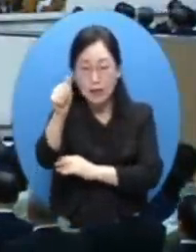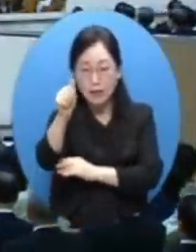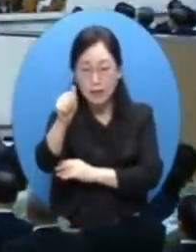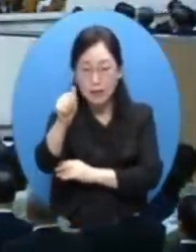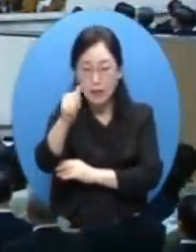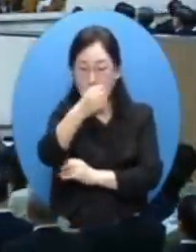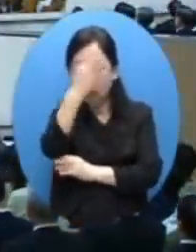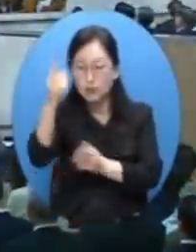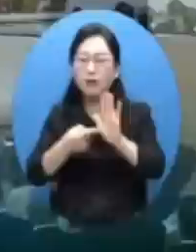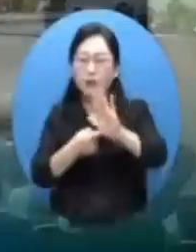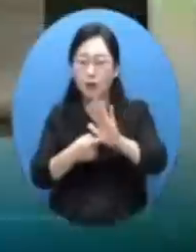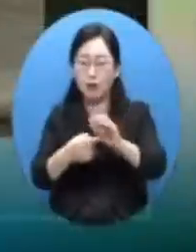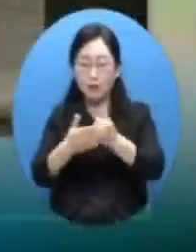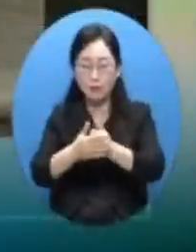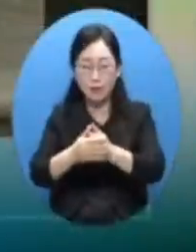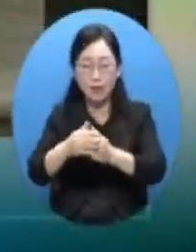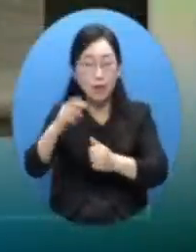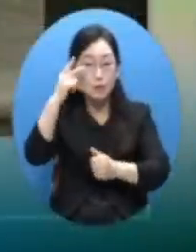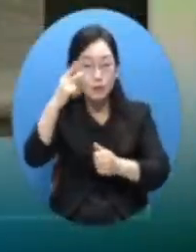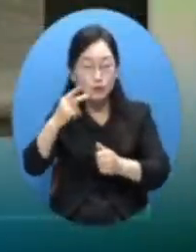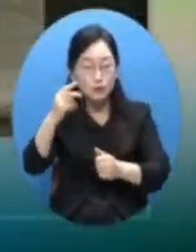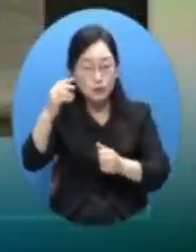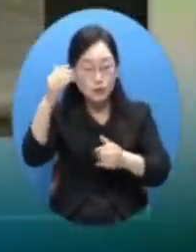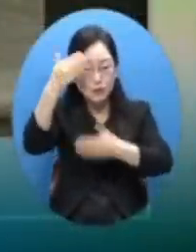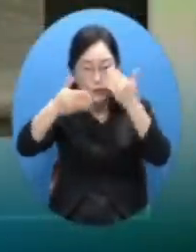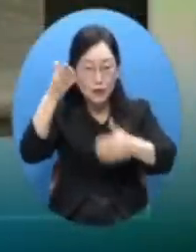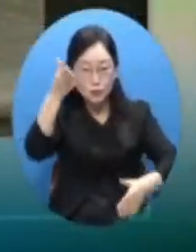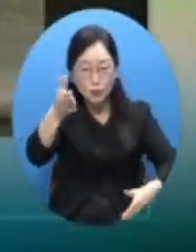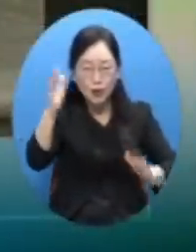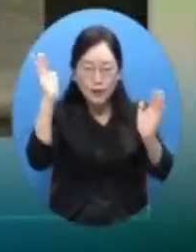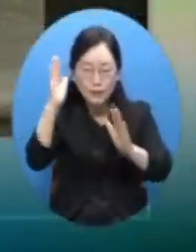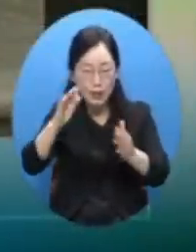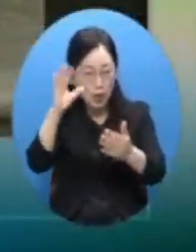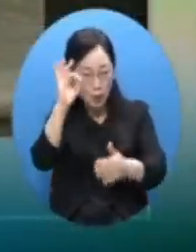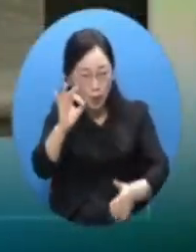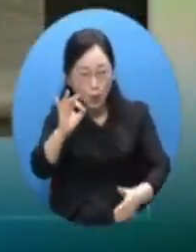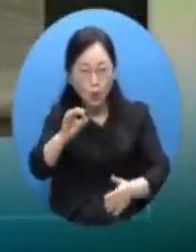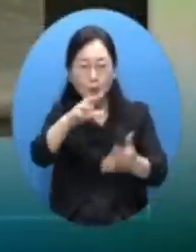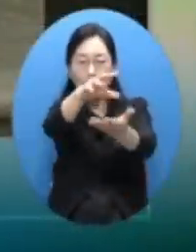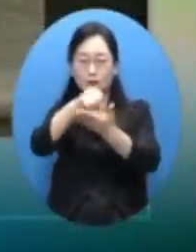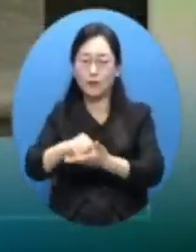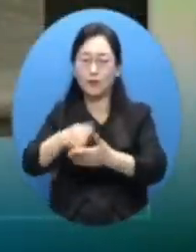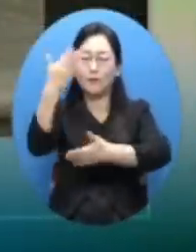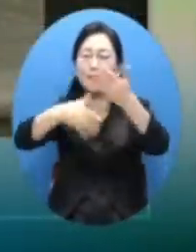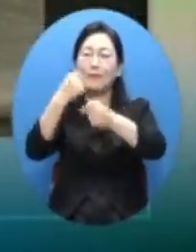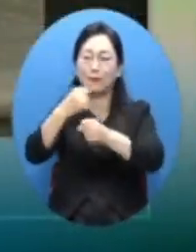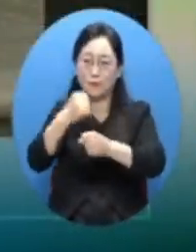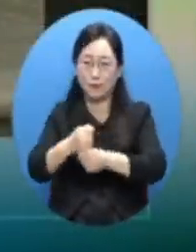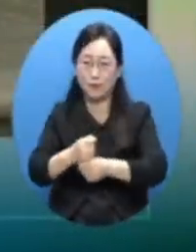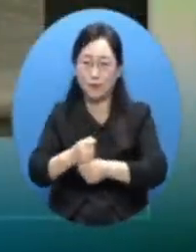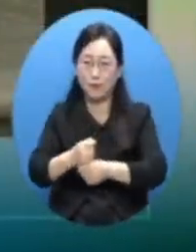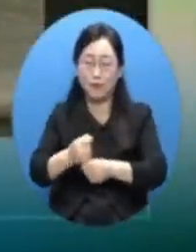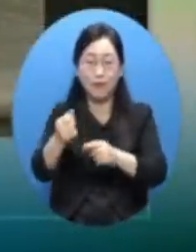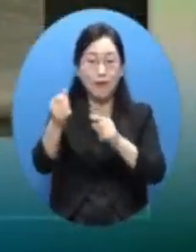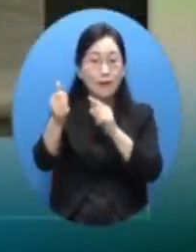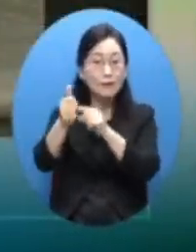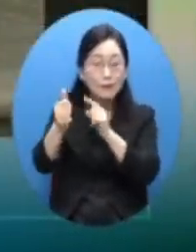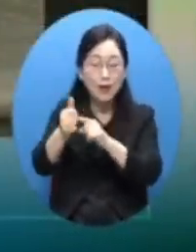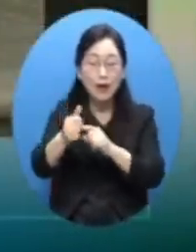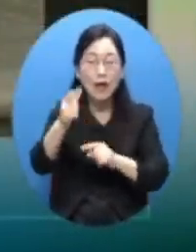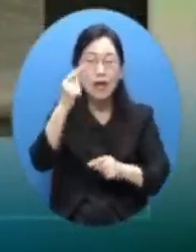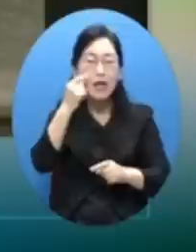영화 전공 학생인 브라이언 아이비가 이를 영화로 만들게 되는데 그 일본계 미국